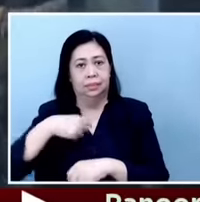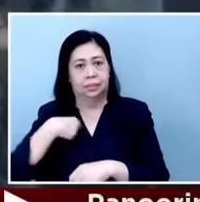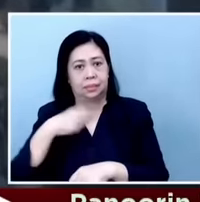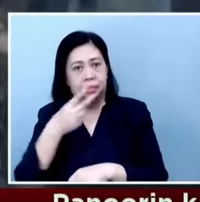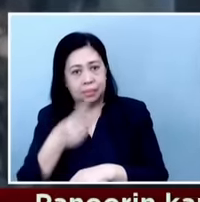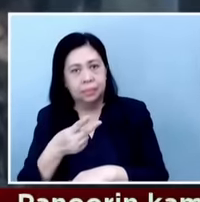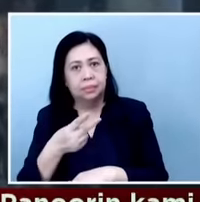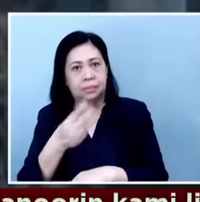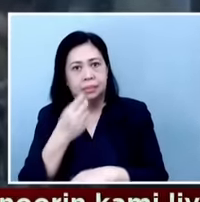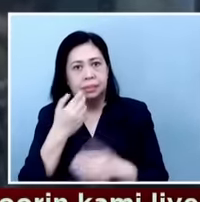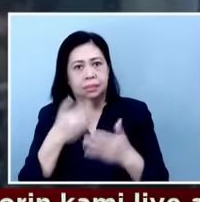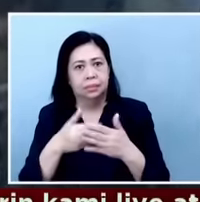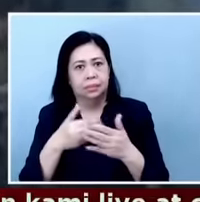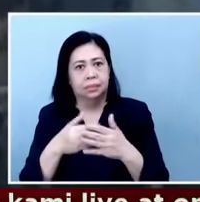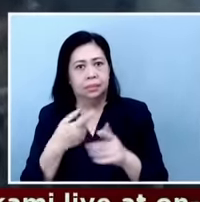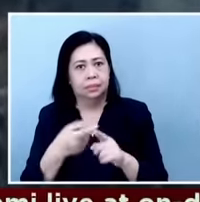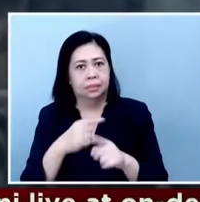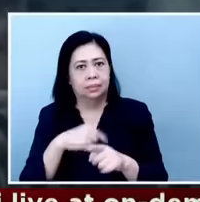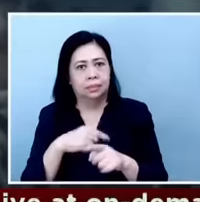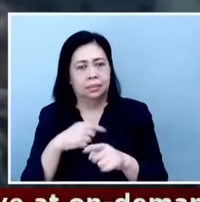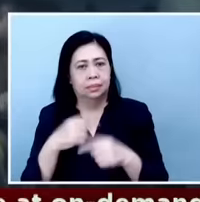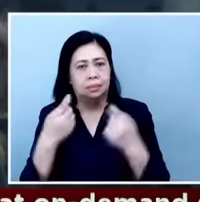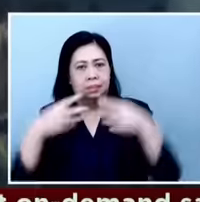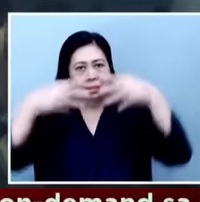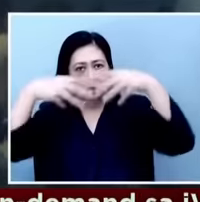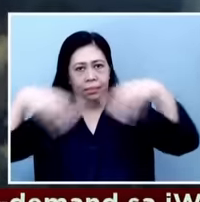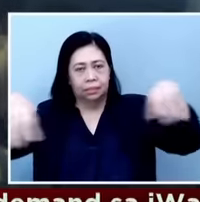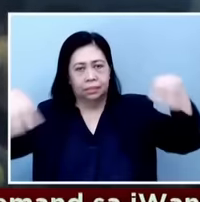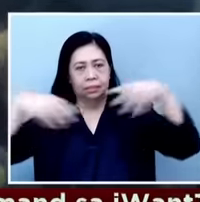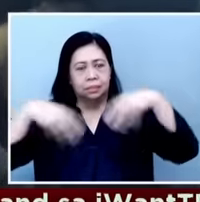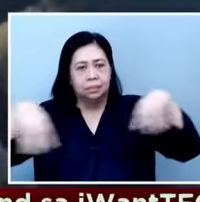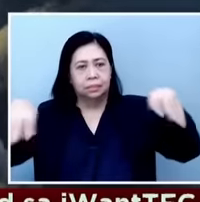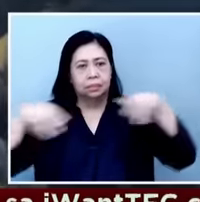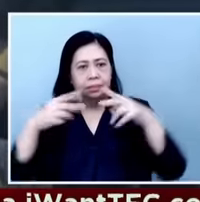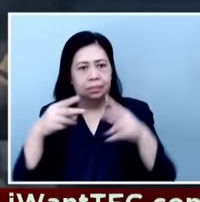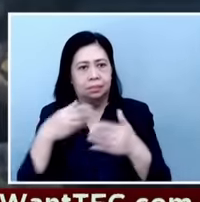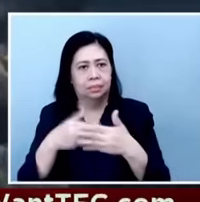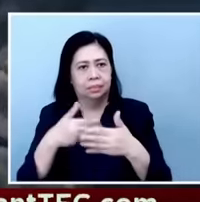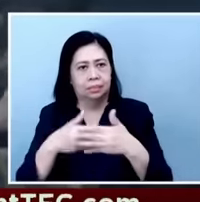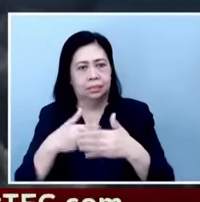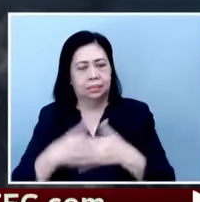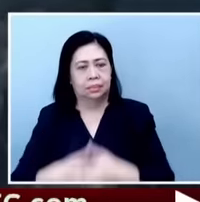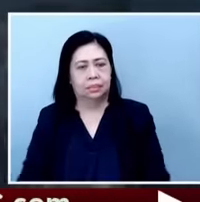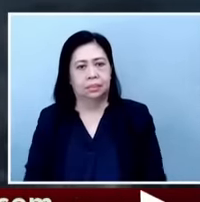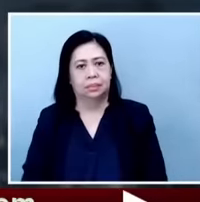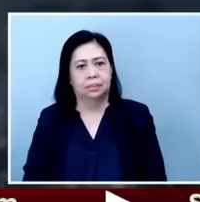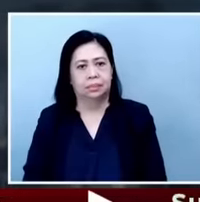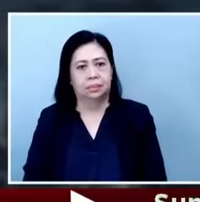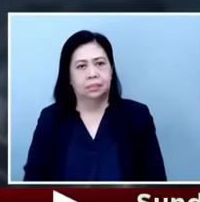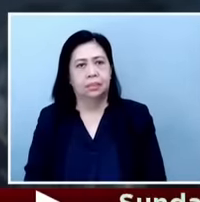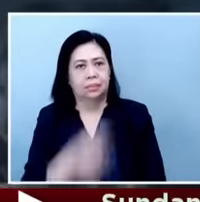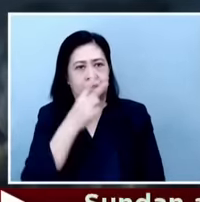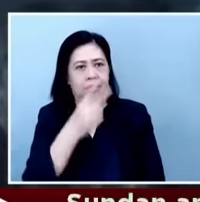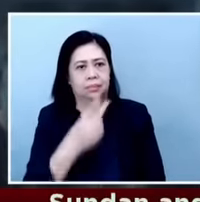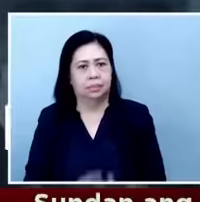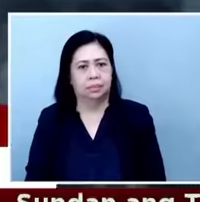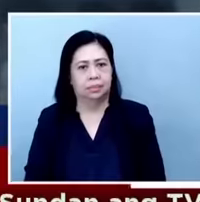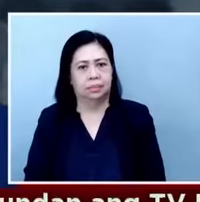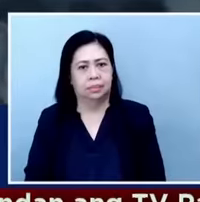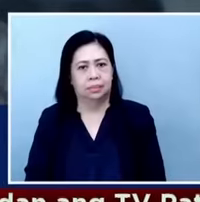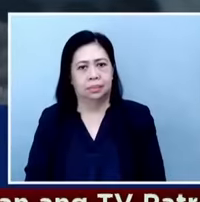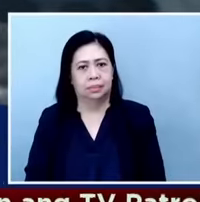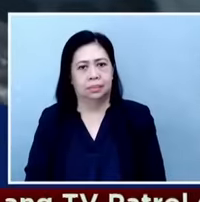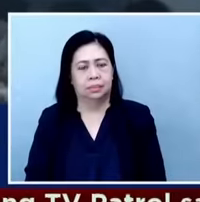andas. Mula ho dyan sa banderitas na yan ay malapit na. Malapit na po ang andas. Kita ko na po dito. Kita